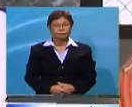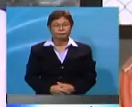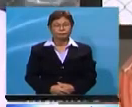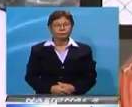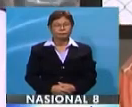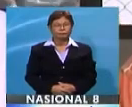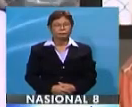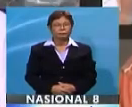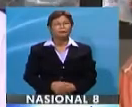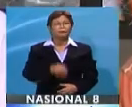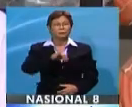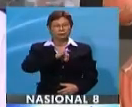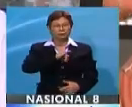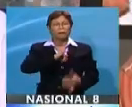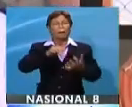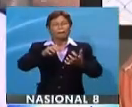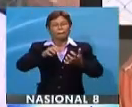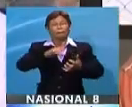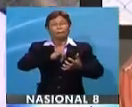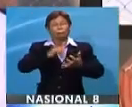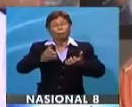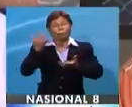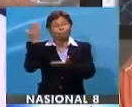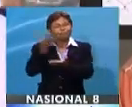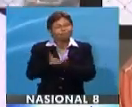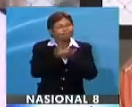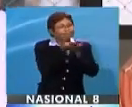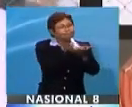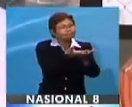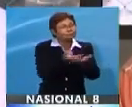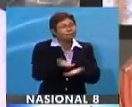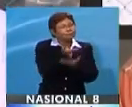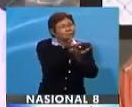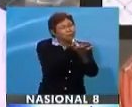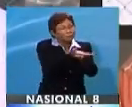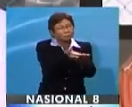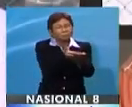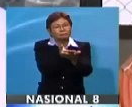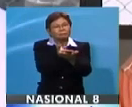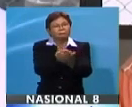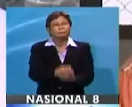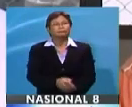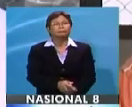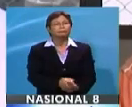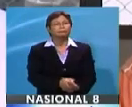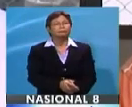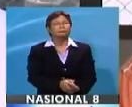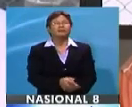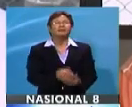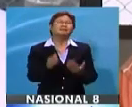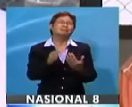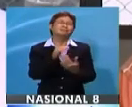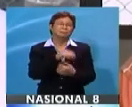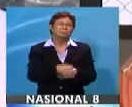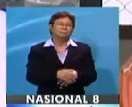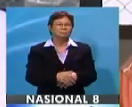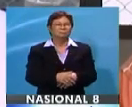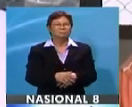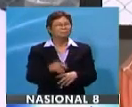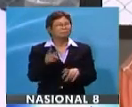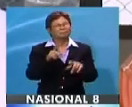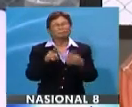Oleh itu, saya ingin menyarankan supaya tidak semudahnya kita